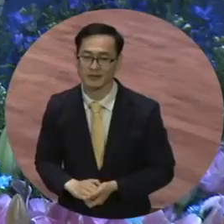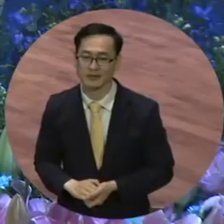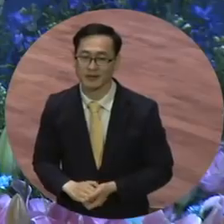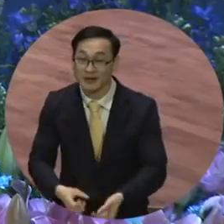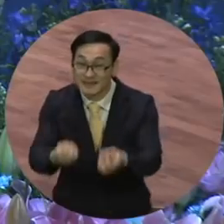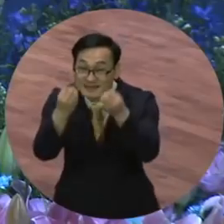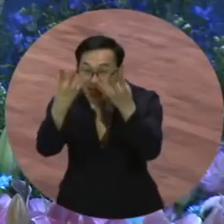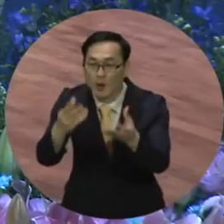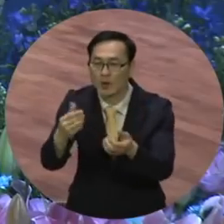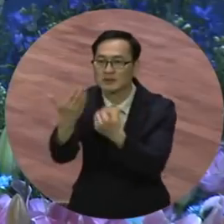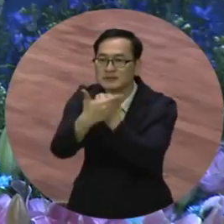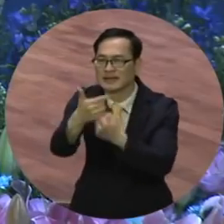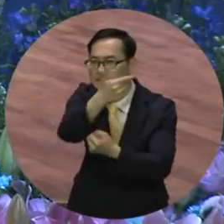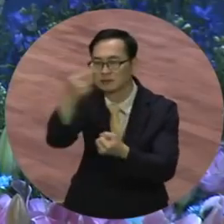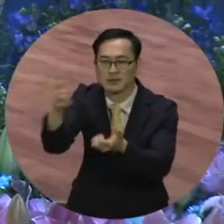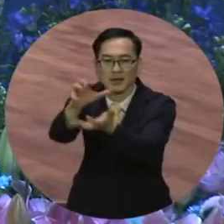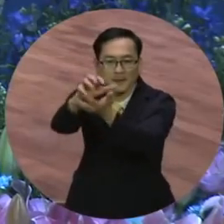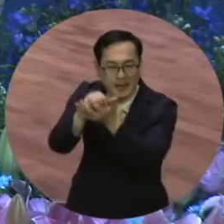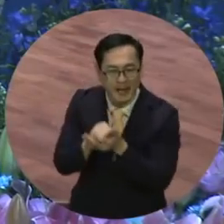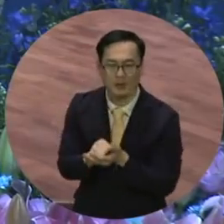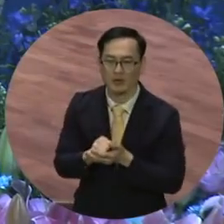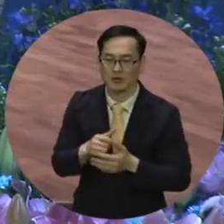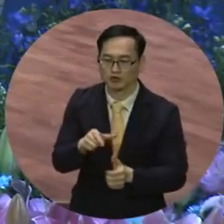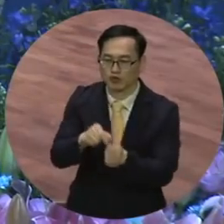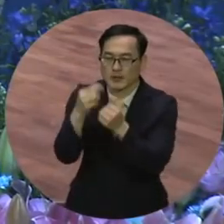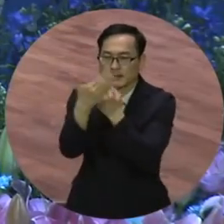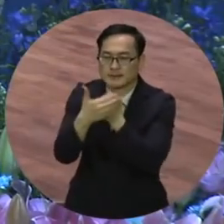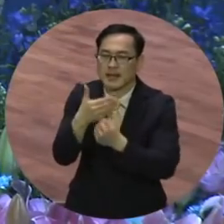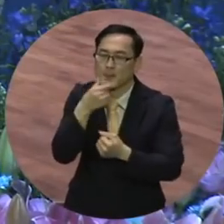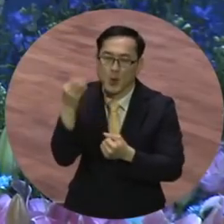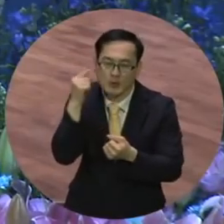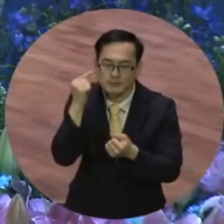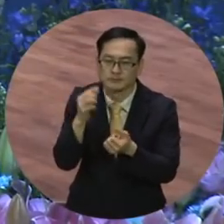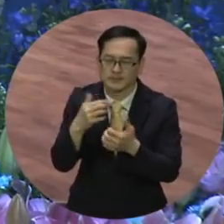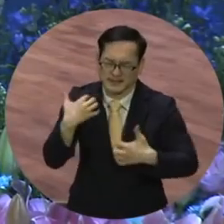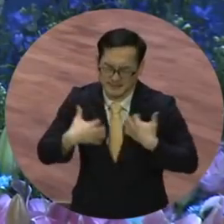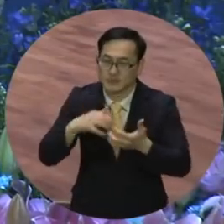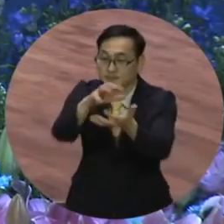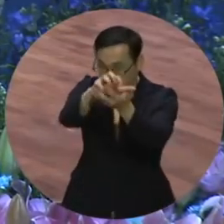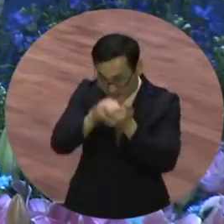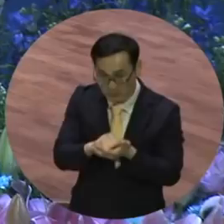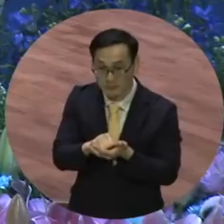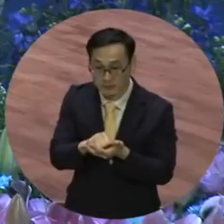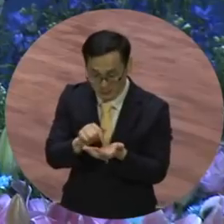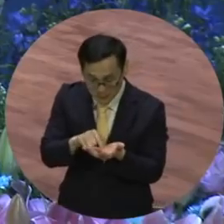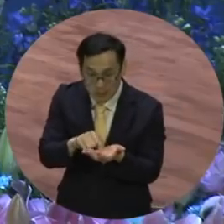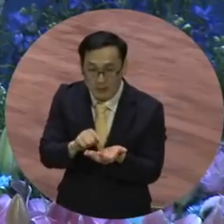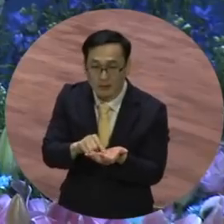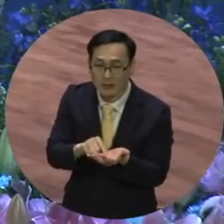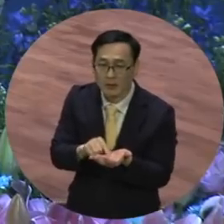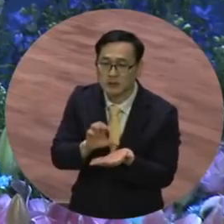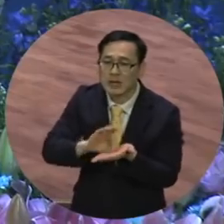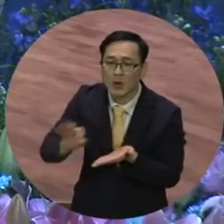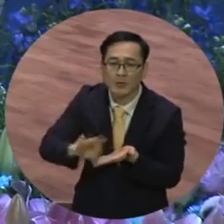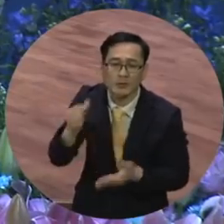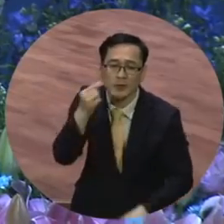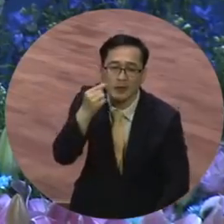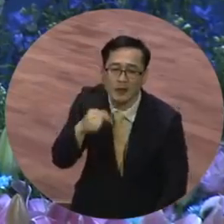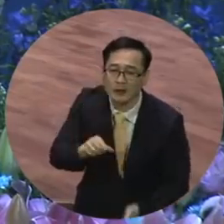속고 사는 거예요. 이 엄청난 복음 공동체 안에서 스스로